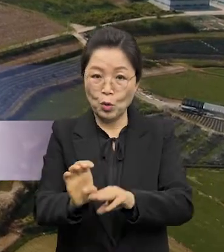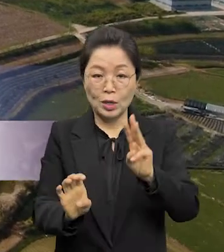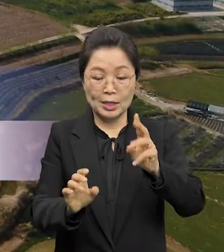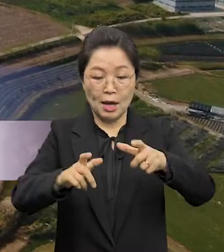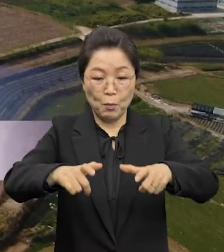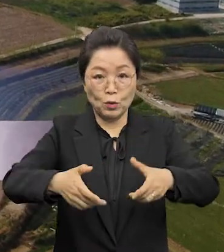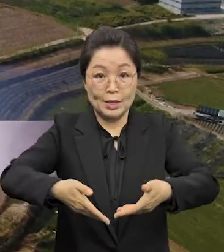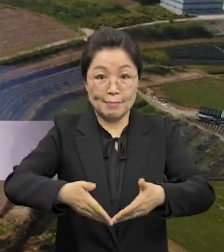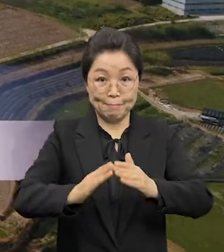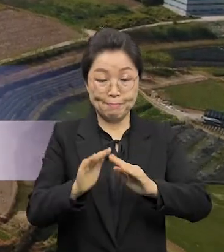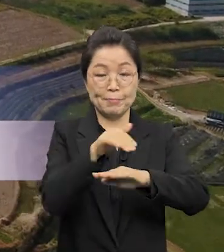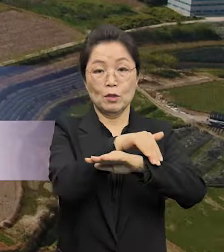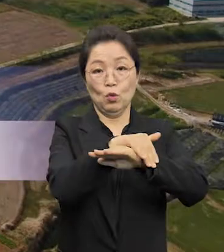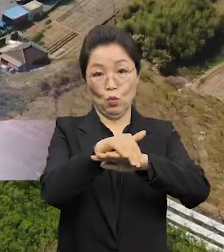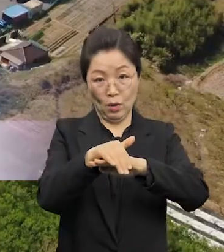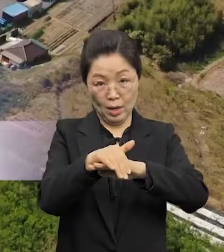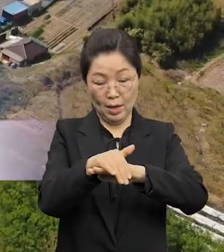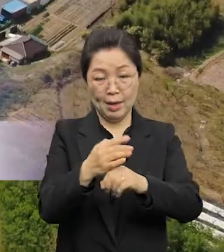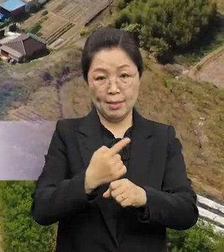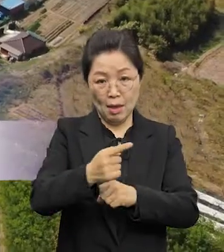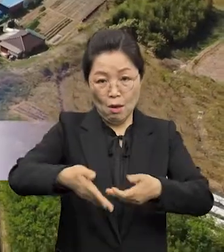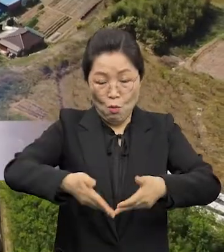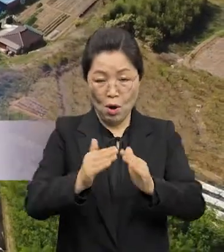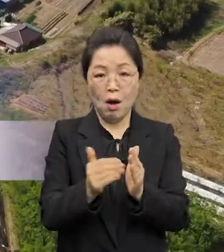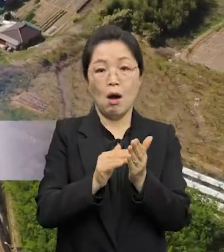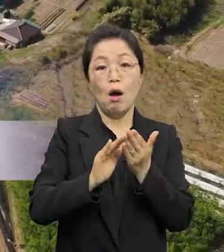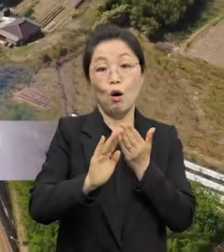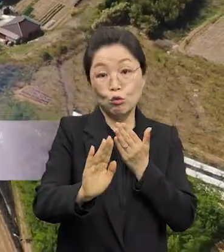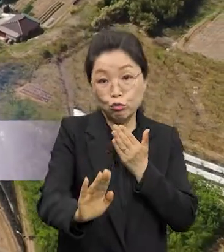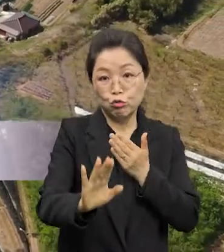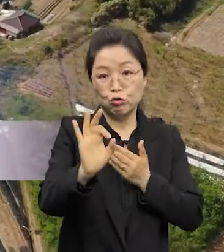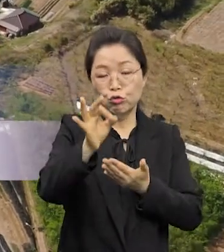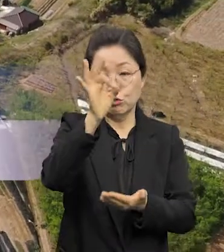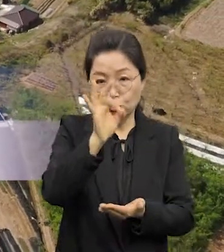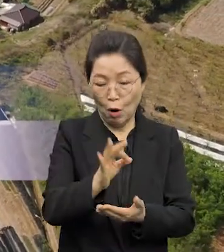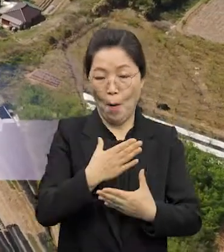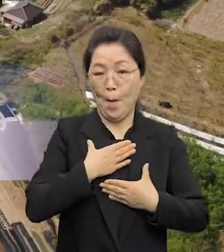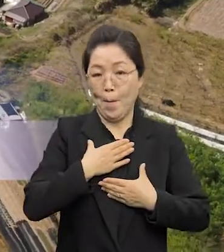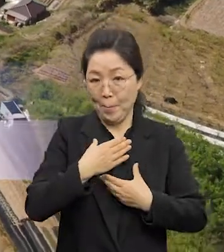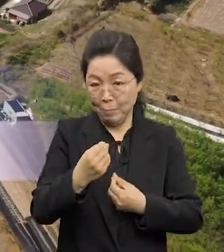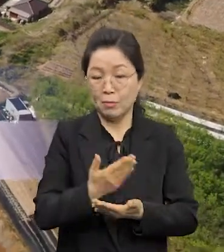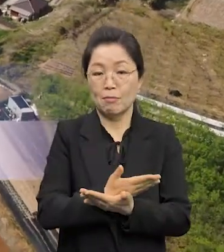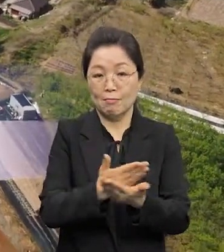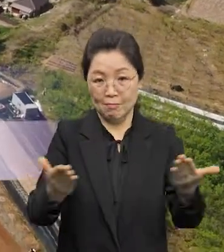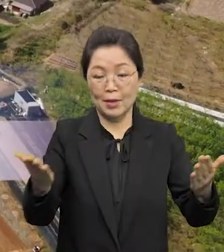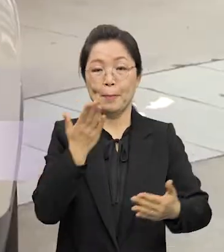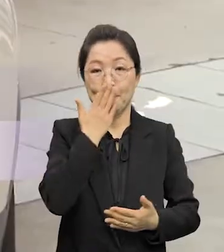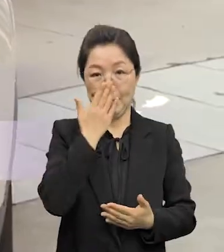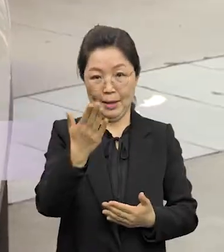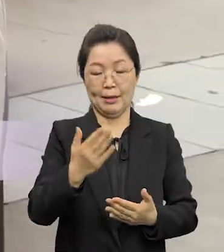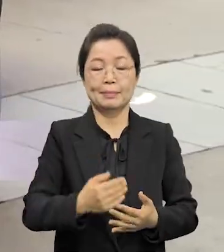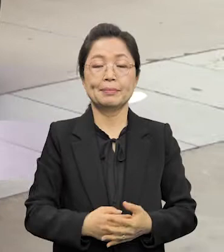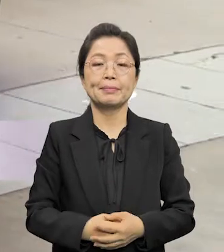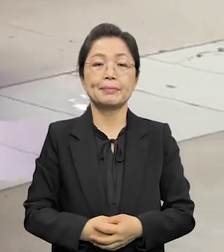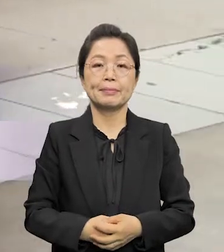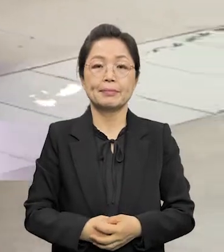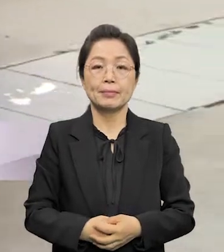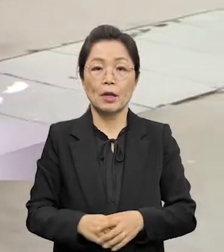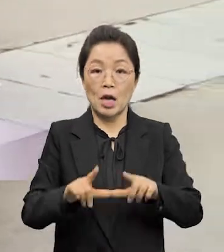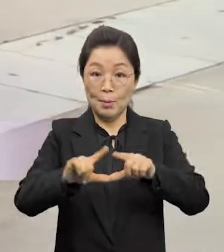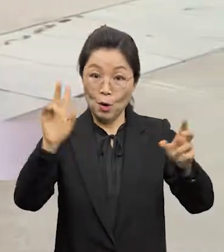중이며 내년 상반기에 완공되면 수소를 저렴하고 안정적으로 공급할 수 있게 됩니다. 또 민간